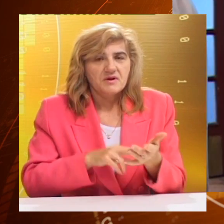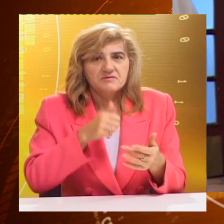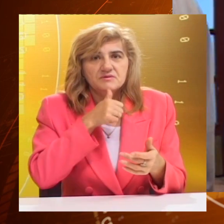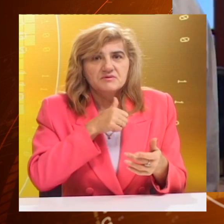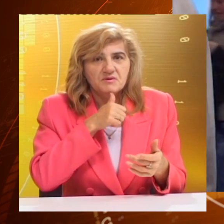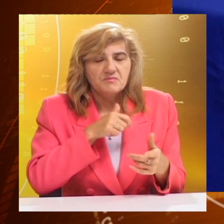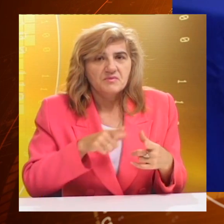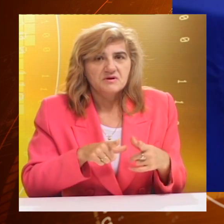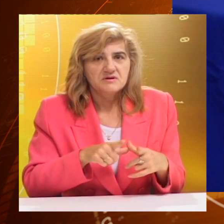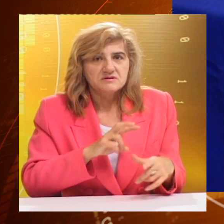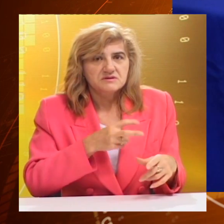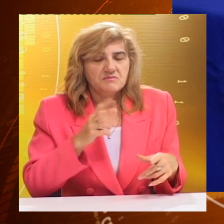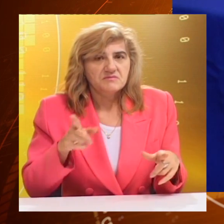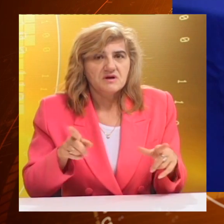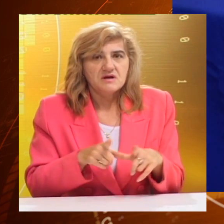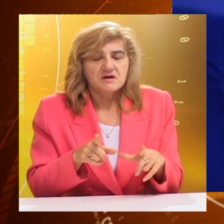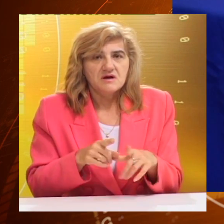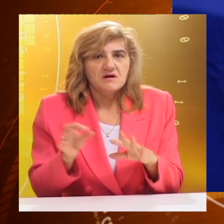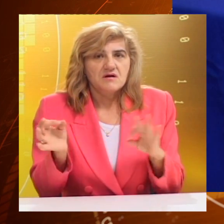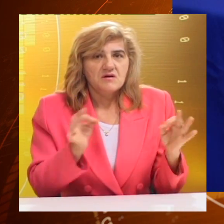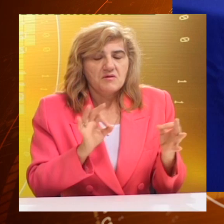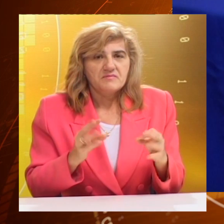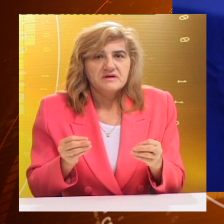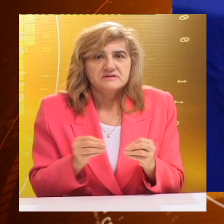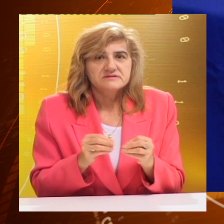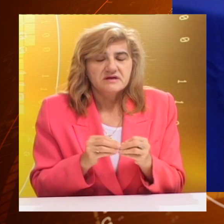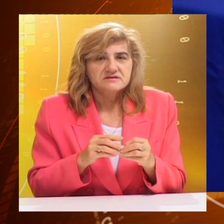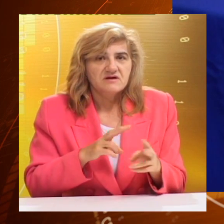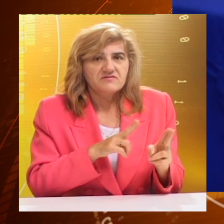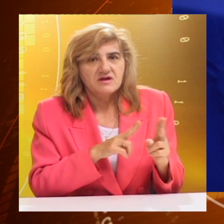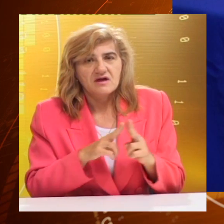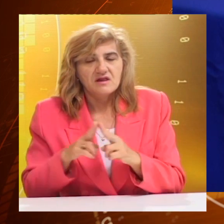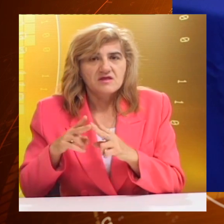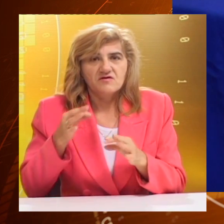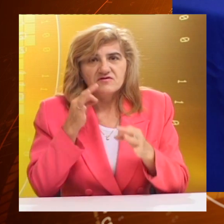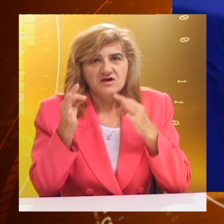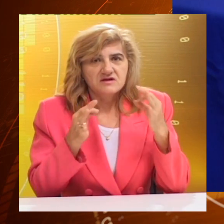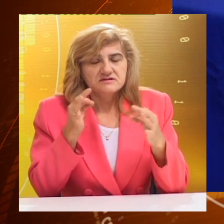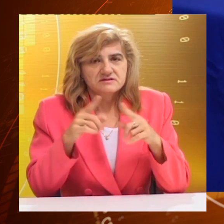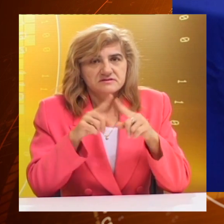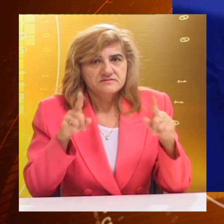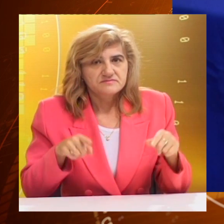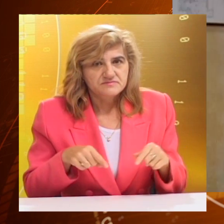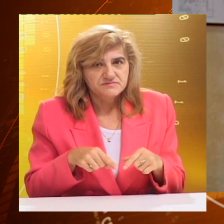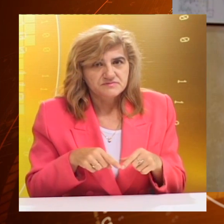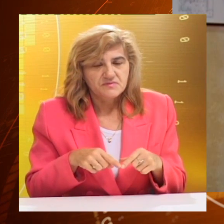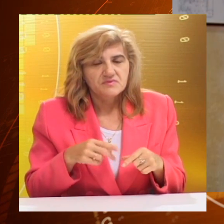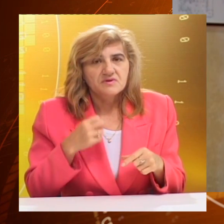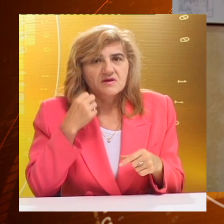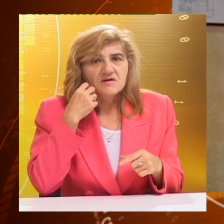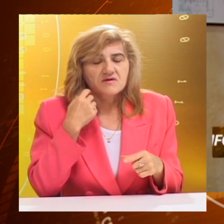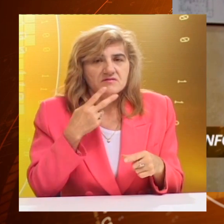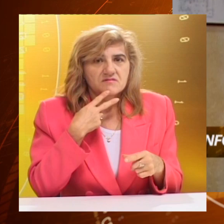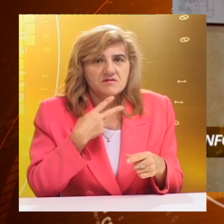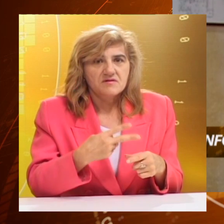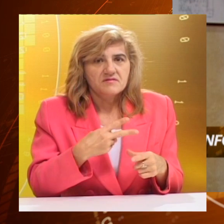posvećeno pravnom i poreskom aspektu statusnih promjena kao i pripremama za sastavljanje redovnih godišnjih finansijskih izveštaja. Kada su